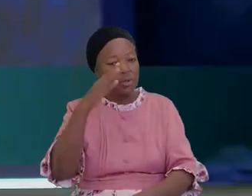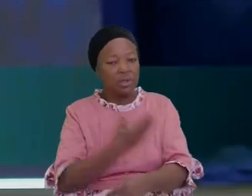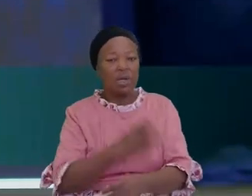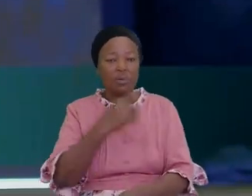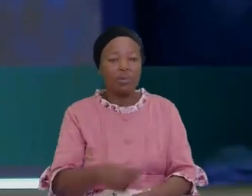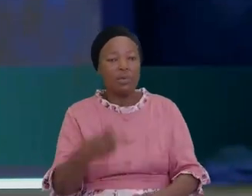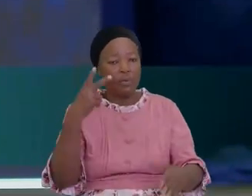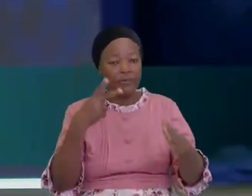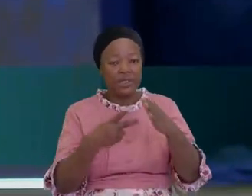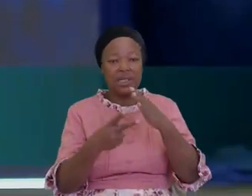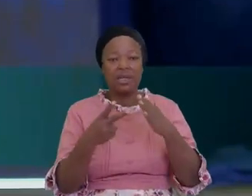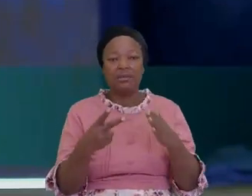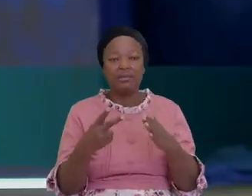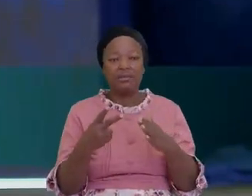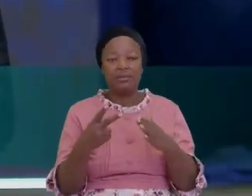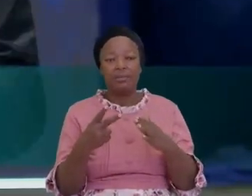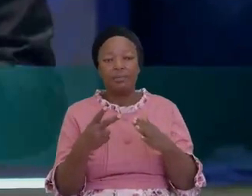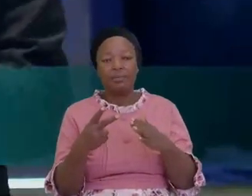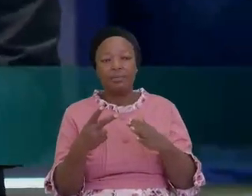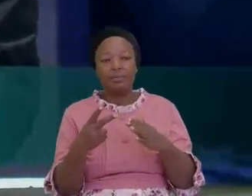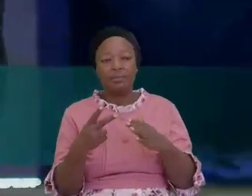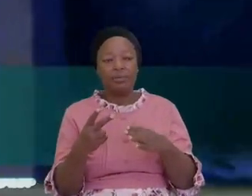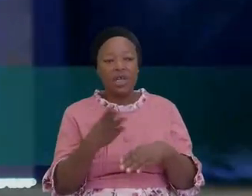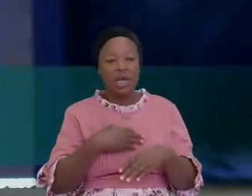Vos fils et vos filles prophétiseront,